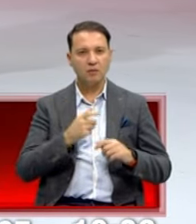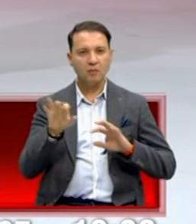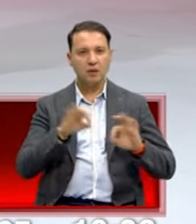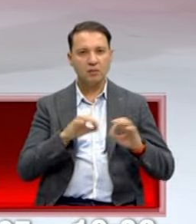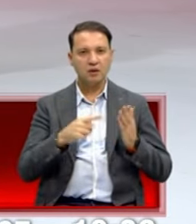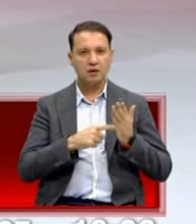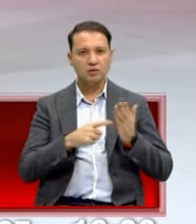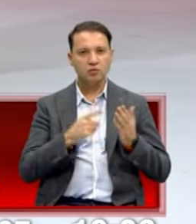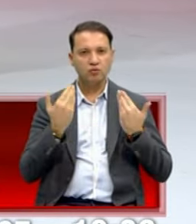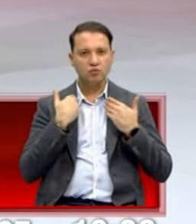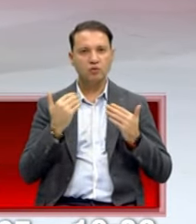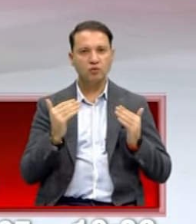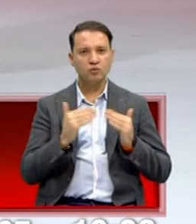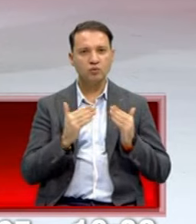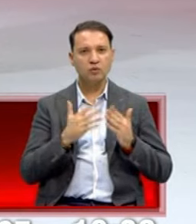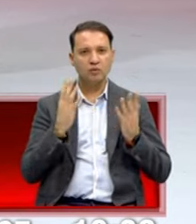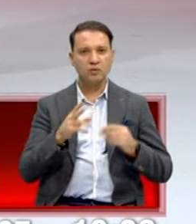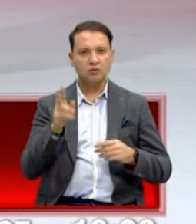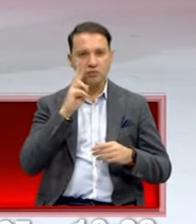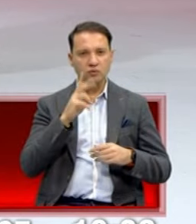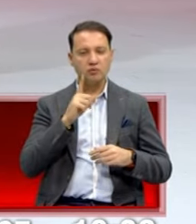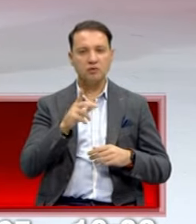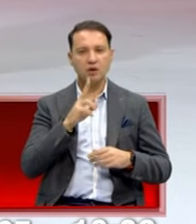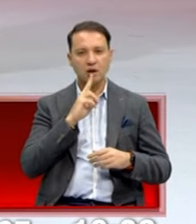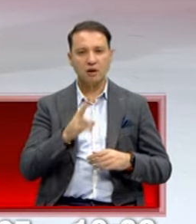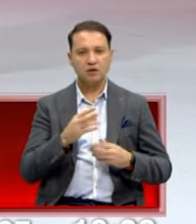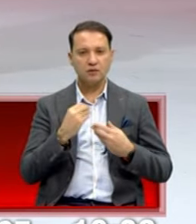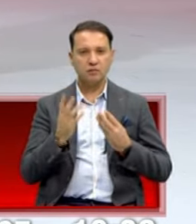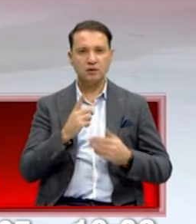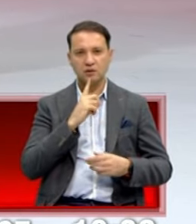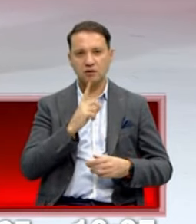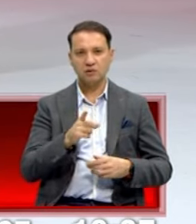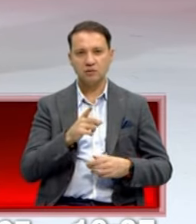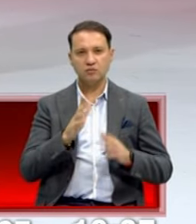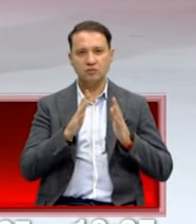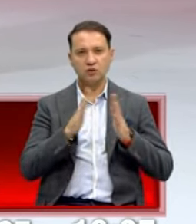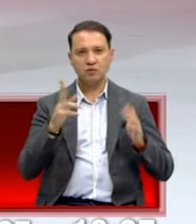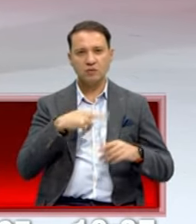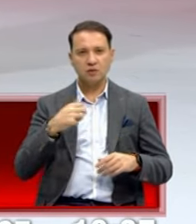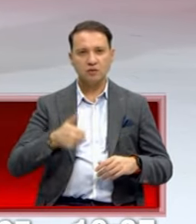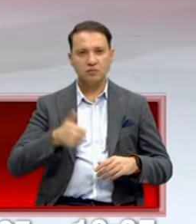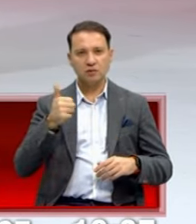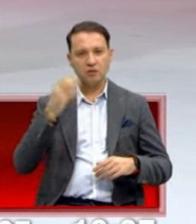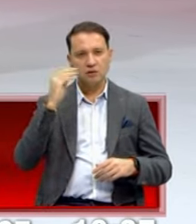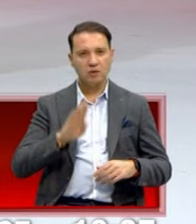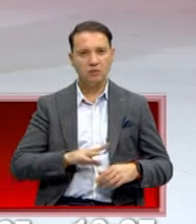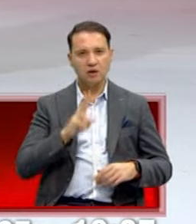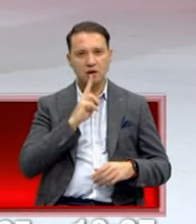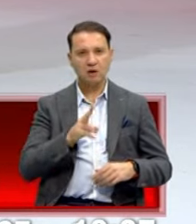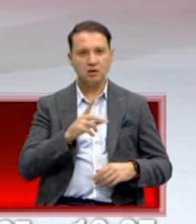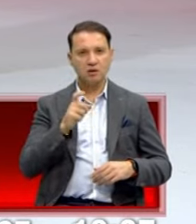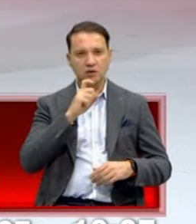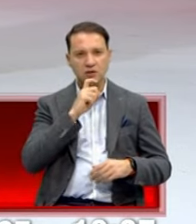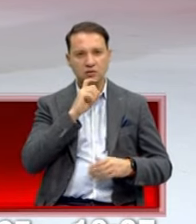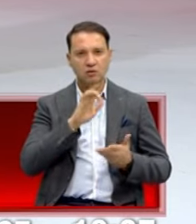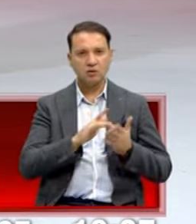planlama tekniklerine ve hukuka uyarlık bulunmadığı sonuç ve kanaatine varılmıştır denildi. Büyükşehir Belediye Başkanı İmamoğlu kararı